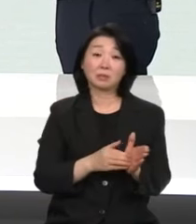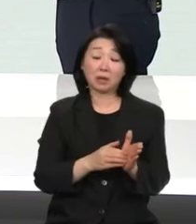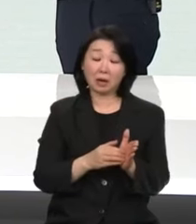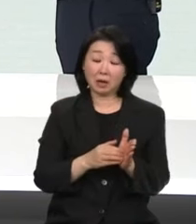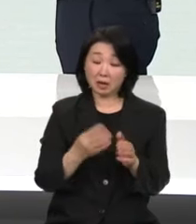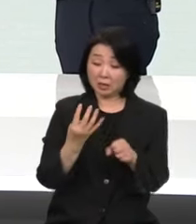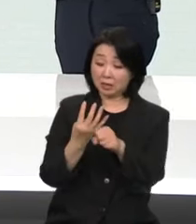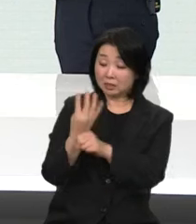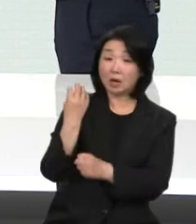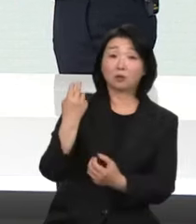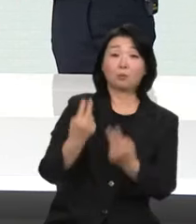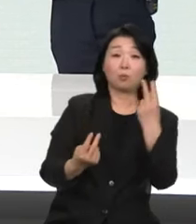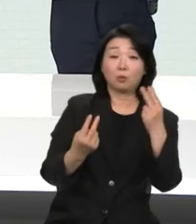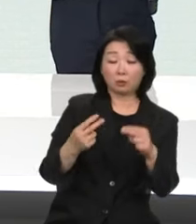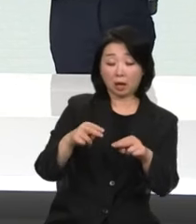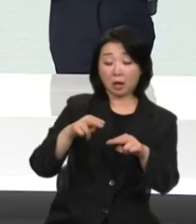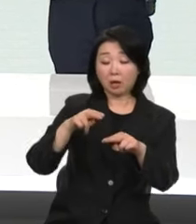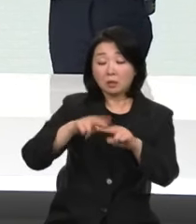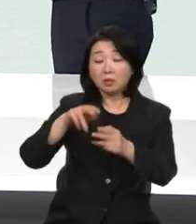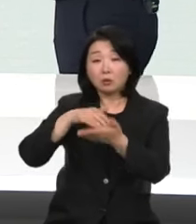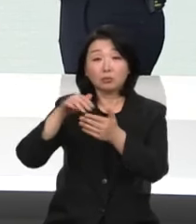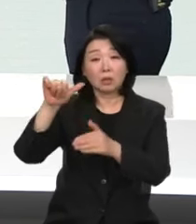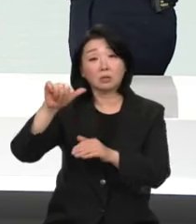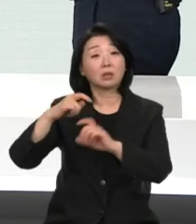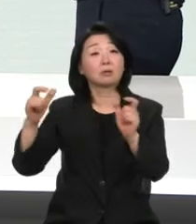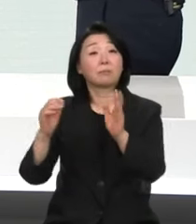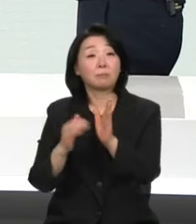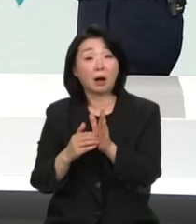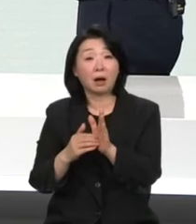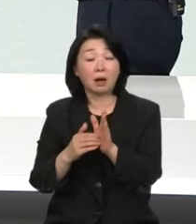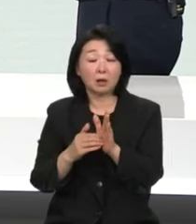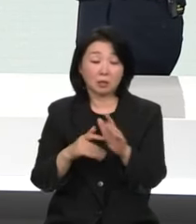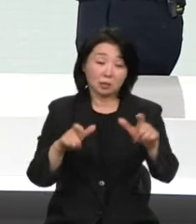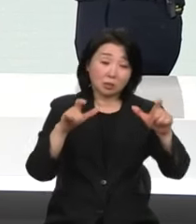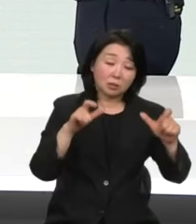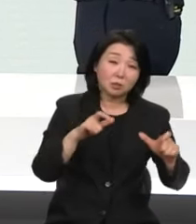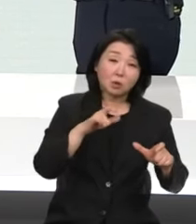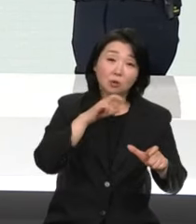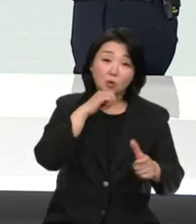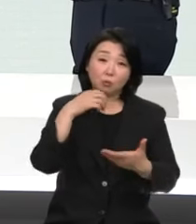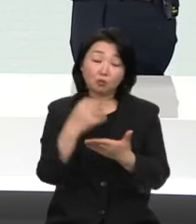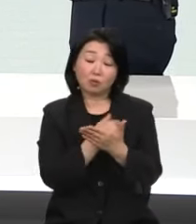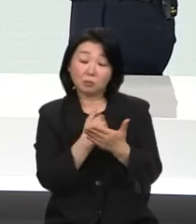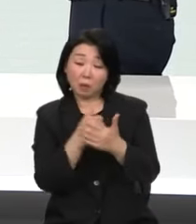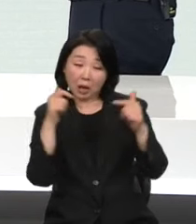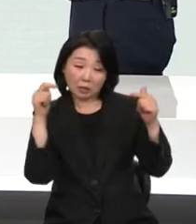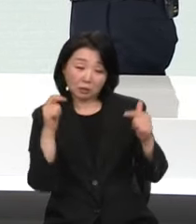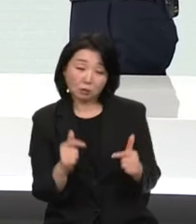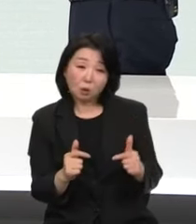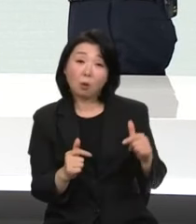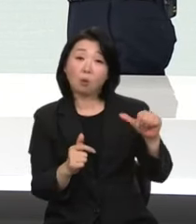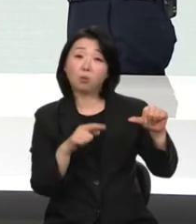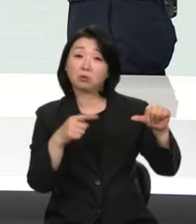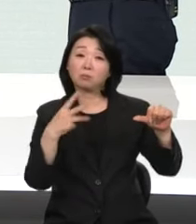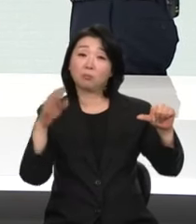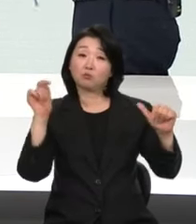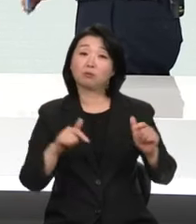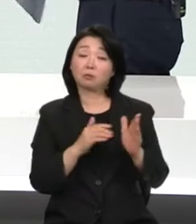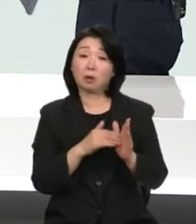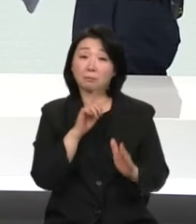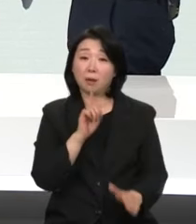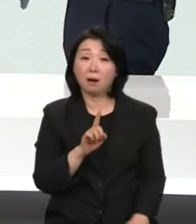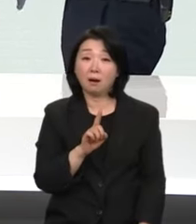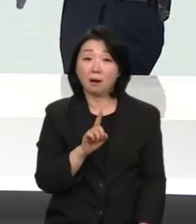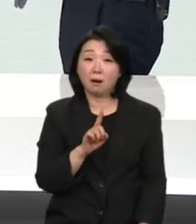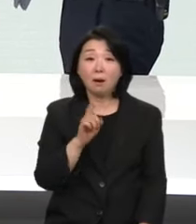지난번 총선보다 의석수가 5개가 늘었고 또 지역구 득표율 격차는 줄었다라고 분석을 했는데 자,